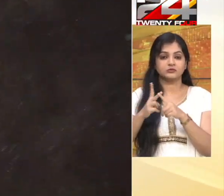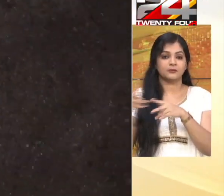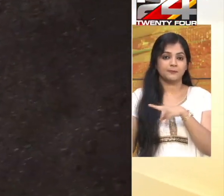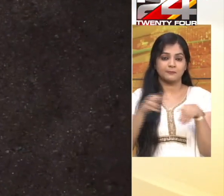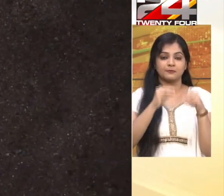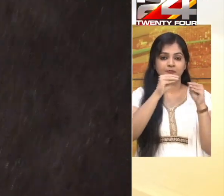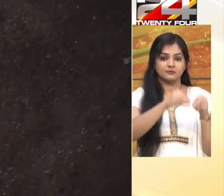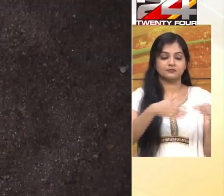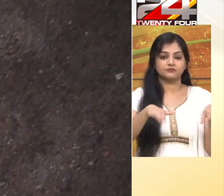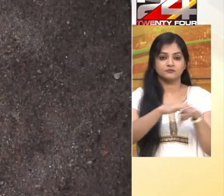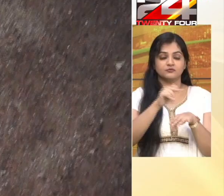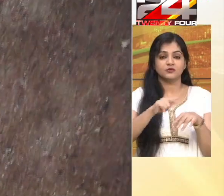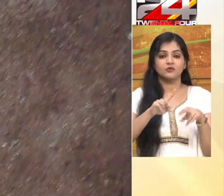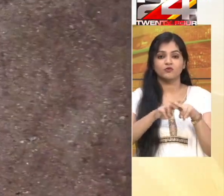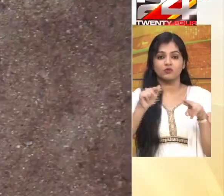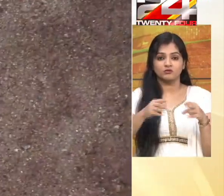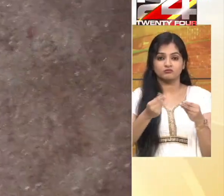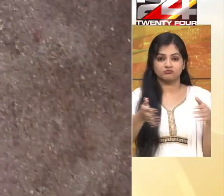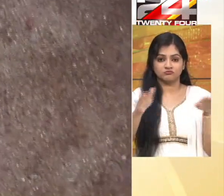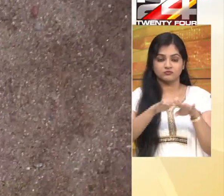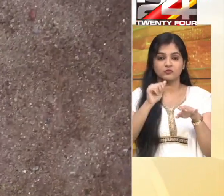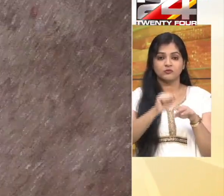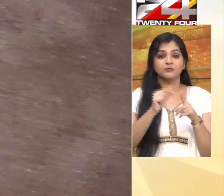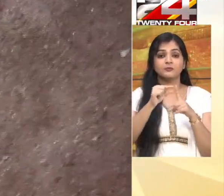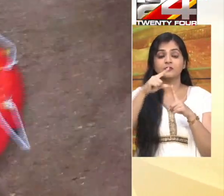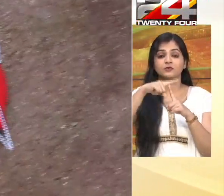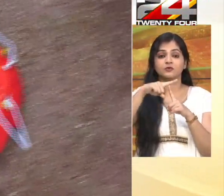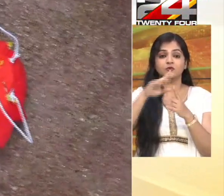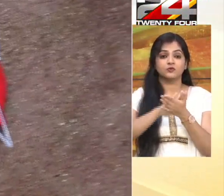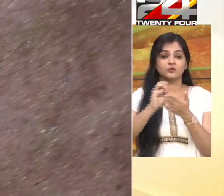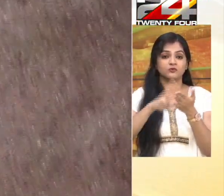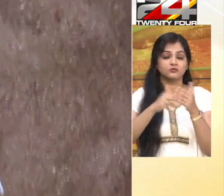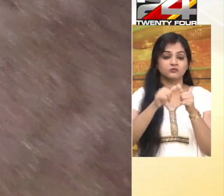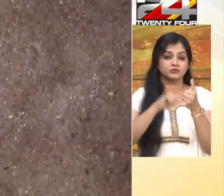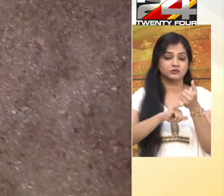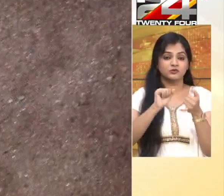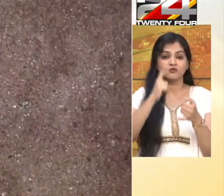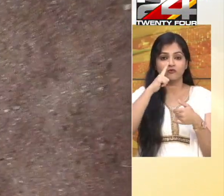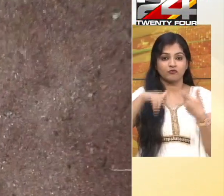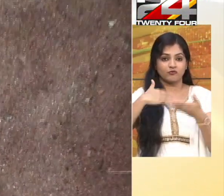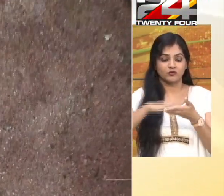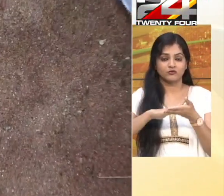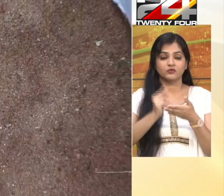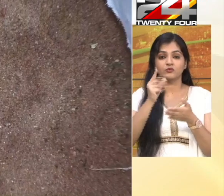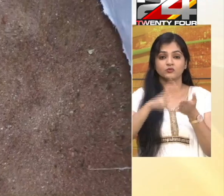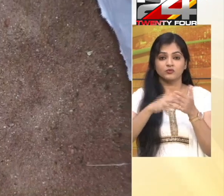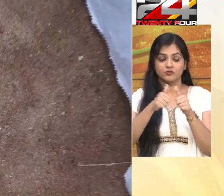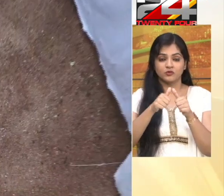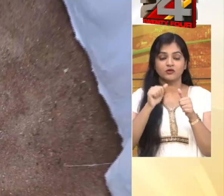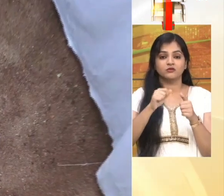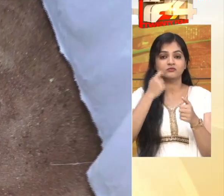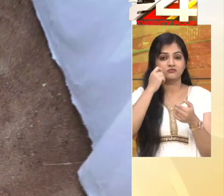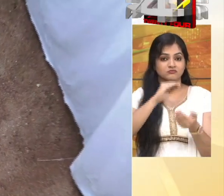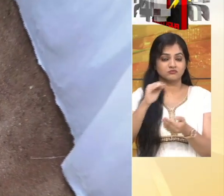എല്ലാം പുരോഗമിക്കുന്നു, അവസാന ഘട്ടത്തിലേക്ക് കടക്കുകയാണ്. പി ടിയുടെ ഭാര്യ ഉഷ ഉമാ തോമസും അതോടൊപ്പം ബാക്കി മക്കളായ വിവേകും